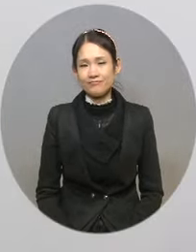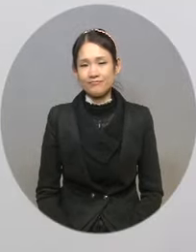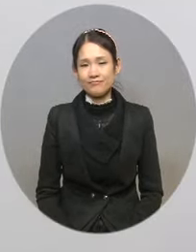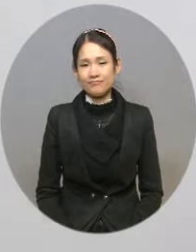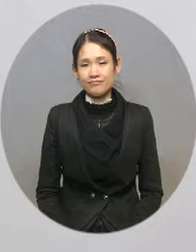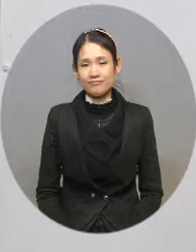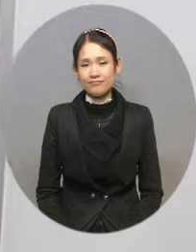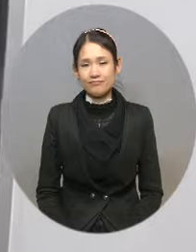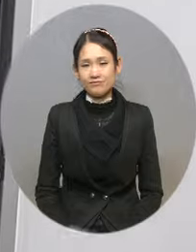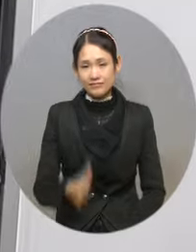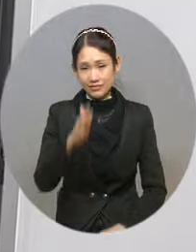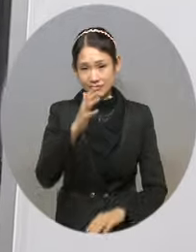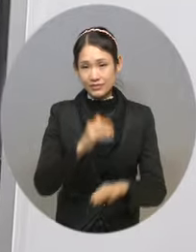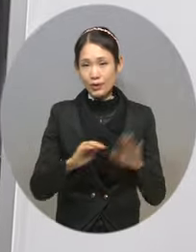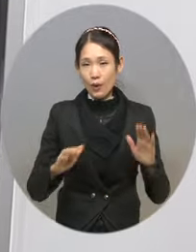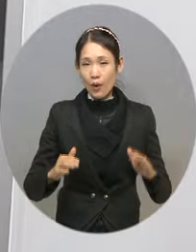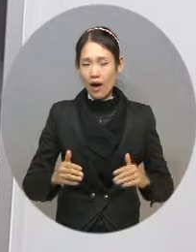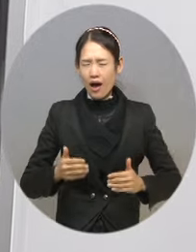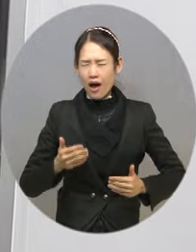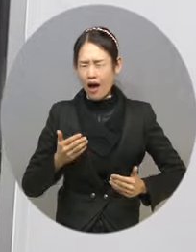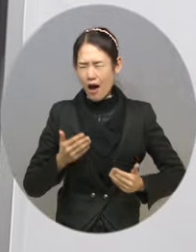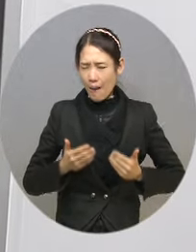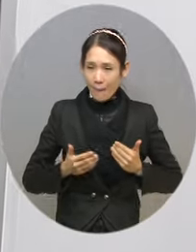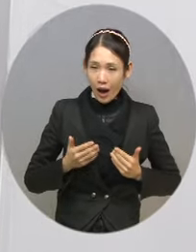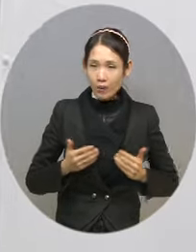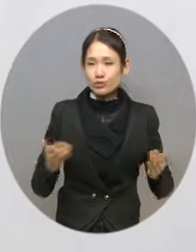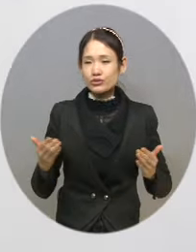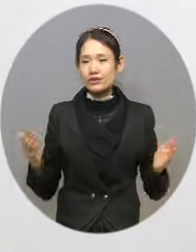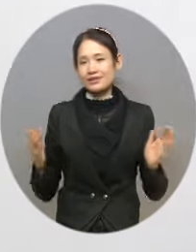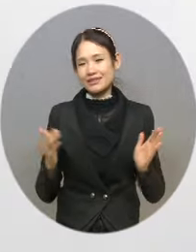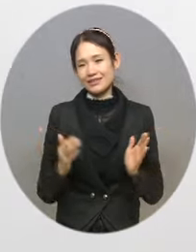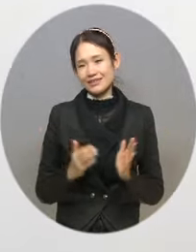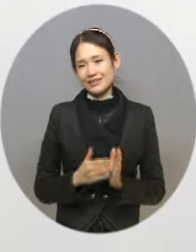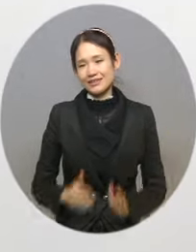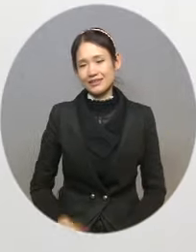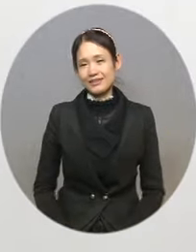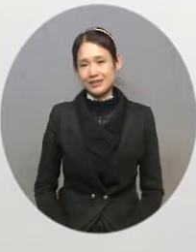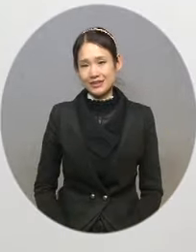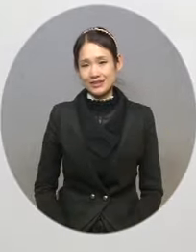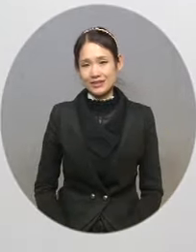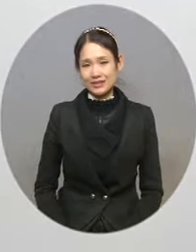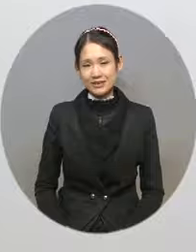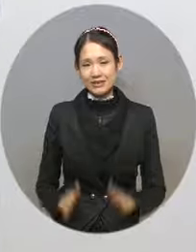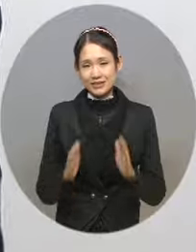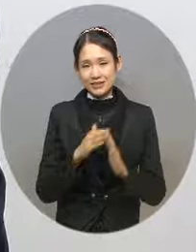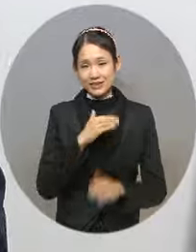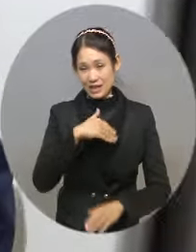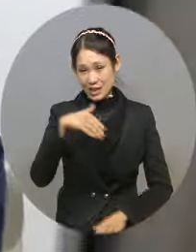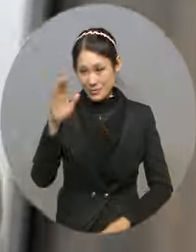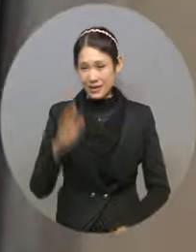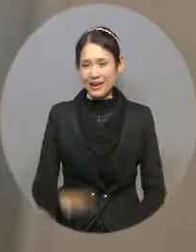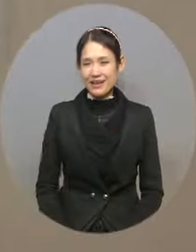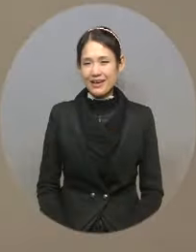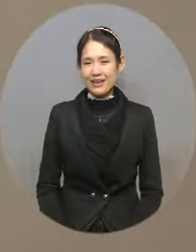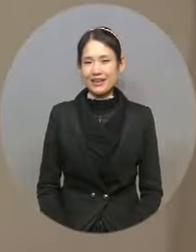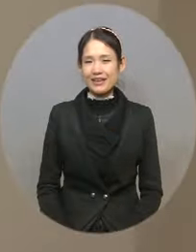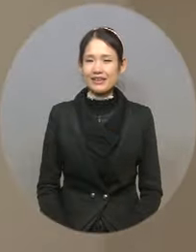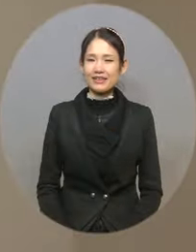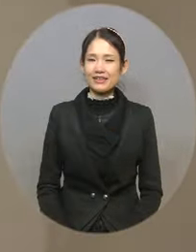오늘 바쁜 일과가 끝났습니다. 퇴근해야 되겠습니다.